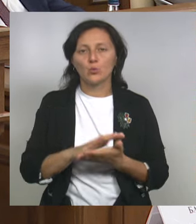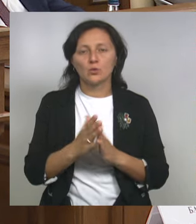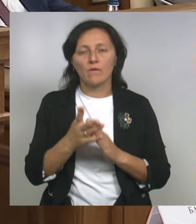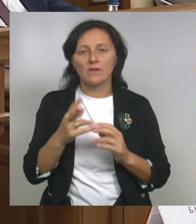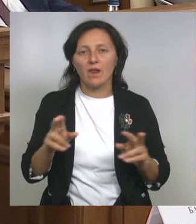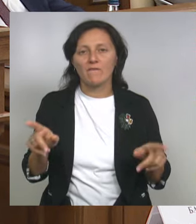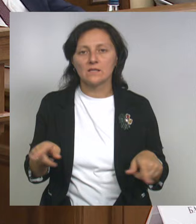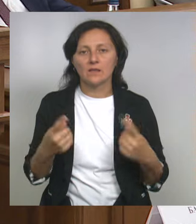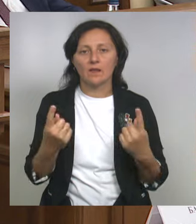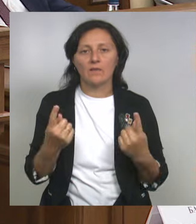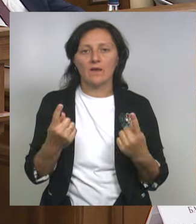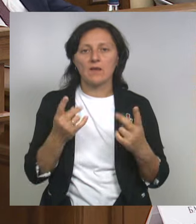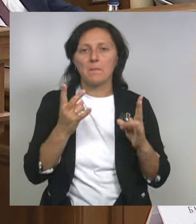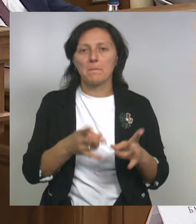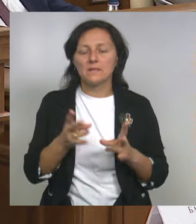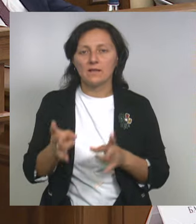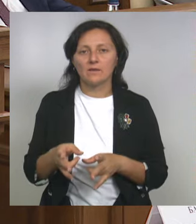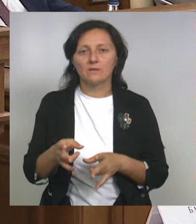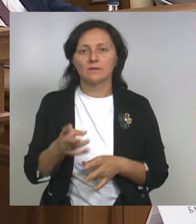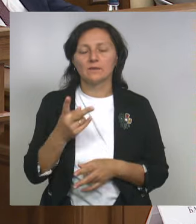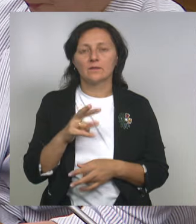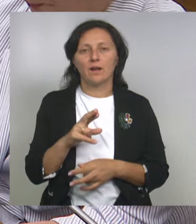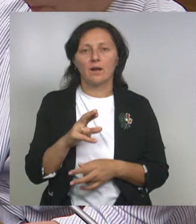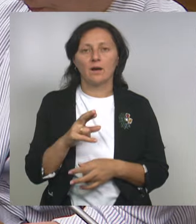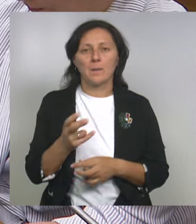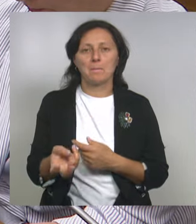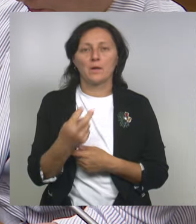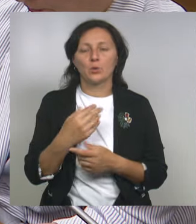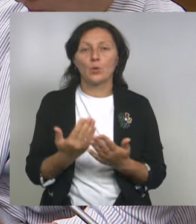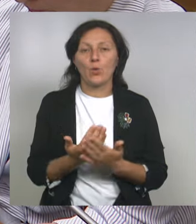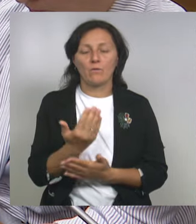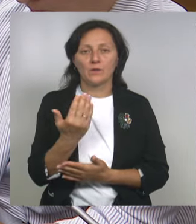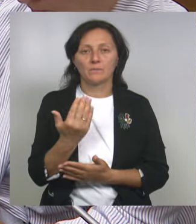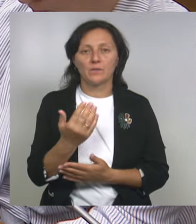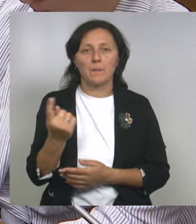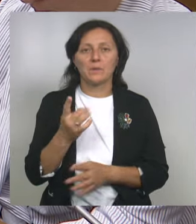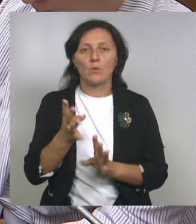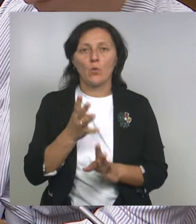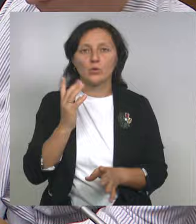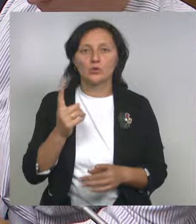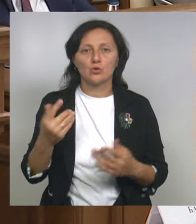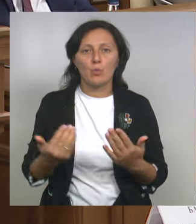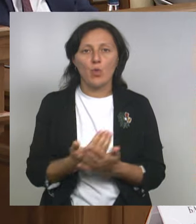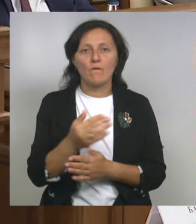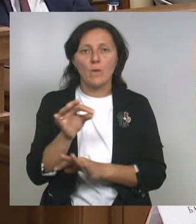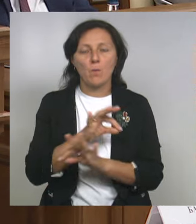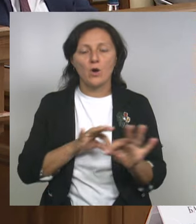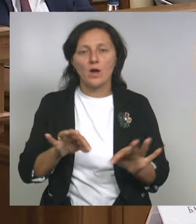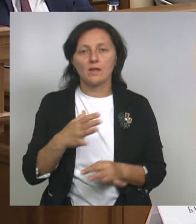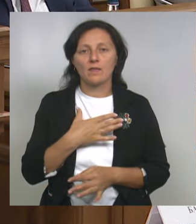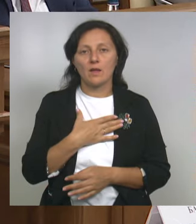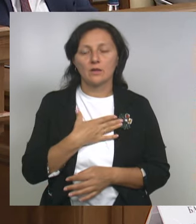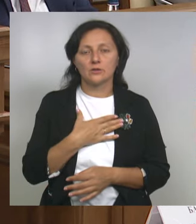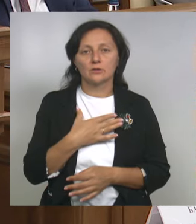восстановления пострадавших и для прихода новых. В первую очередь, чтобы новые инвестиционные проекты уже